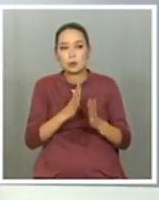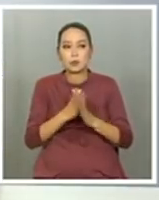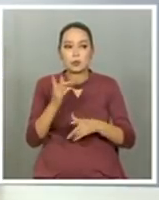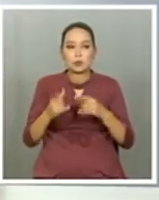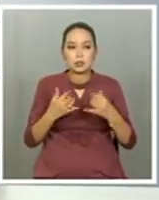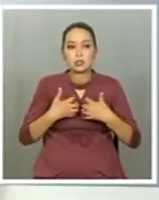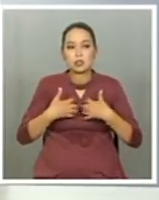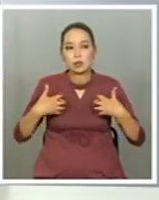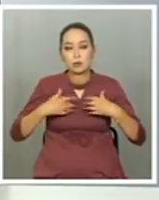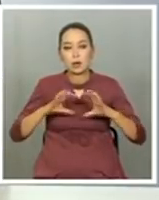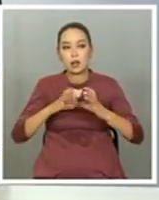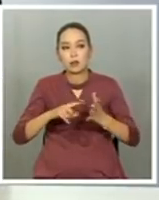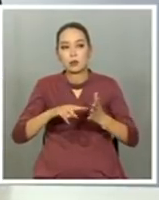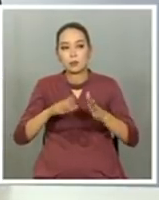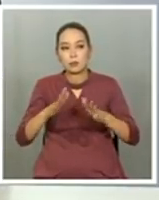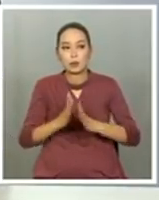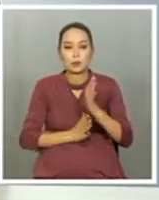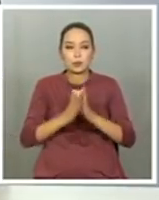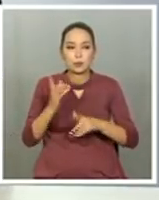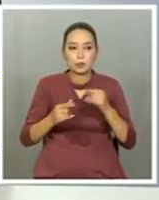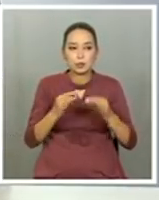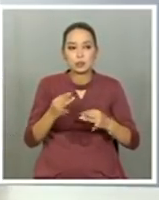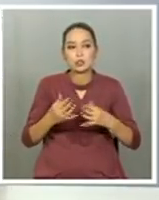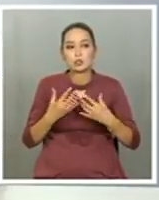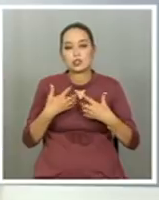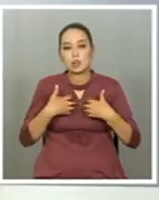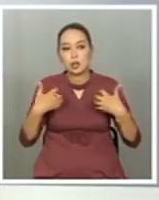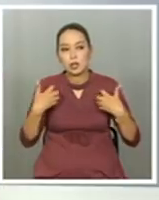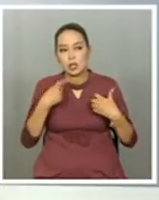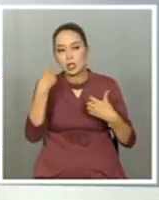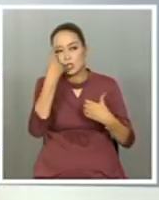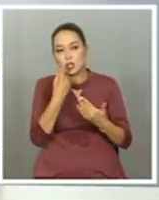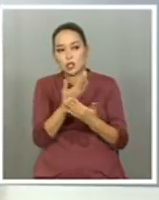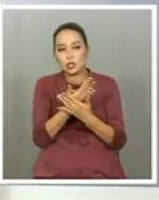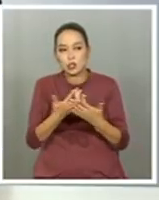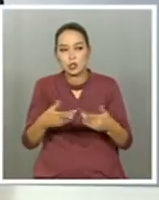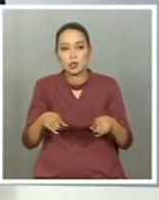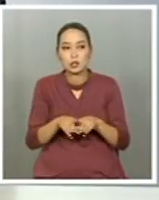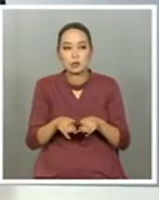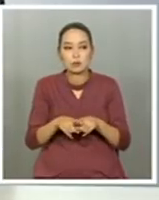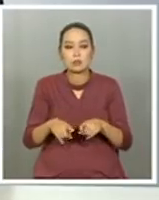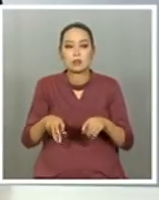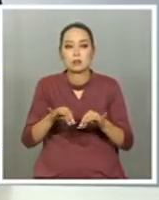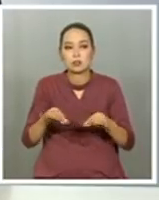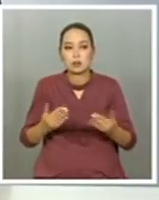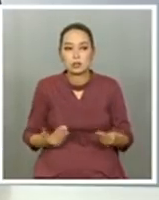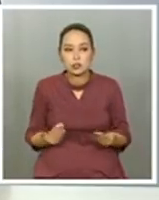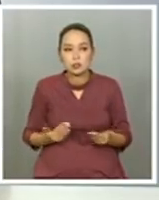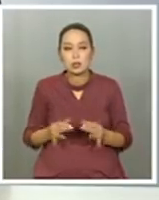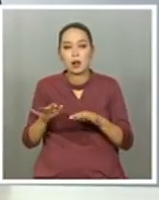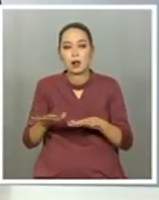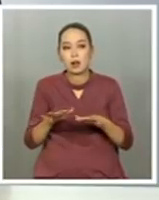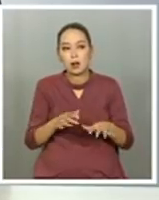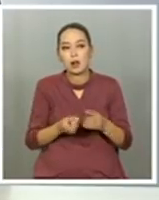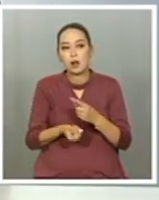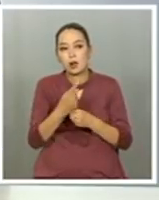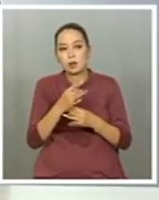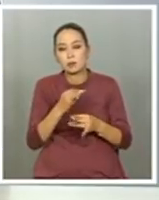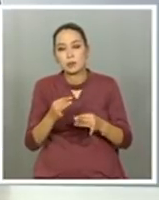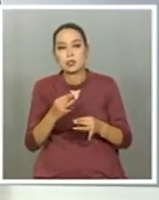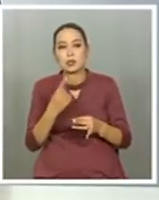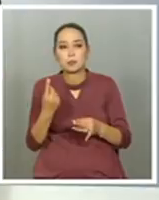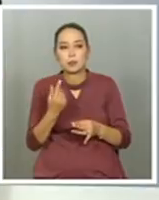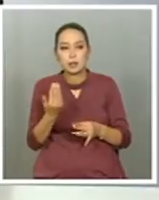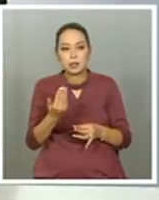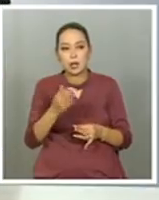нысандарын, өсімдіктер мен жануарлардың жекелеген түрлері мен қауымдастықтарын, қалыптасқан және бірегей экологиялық жүйелер мен